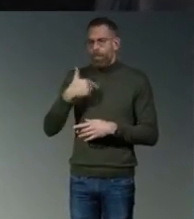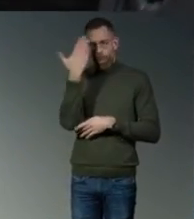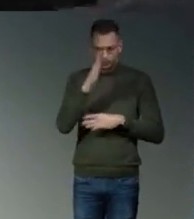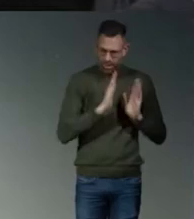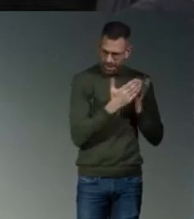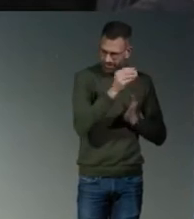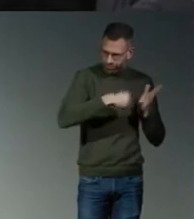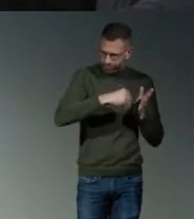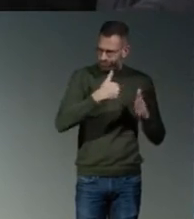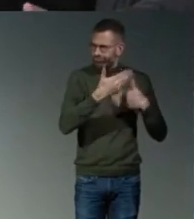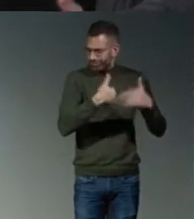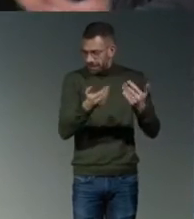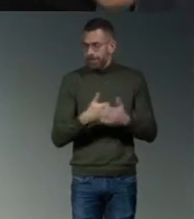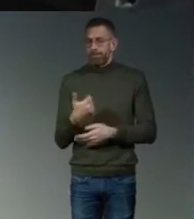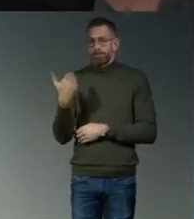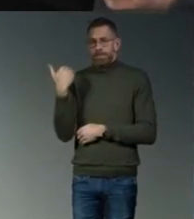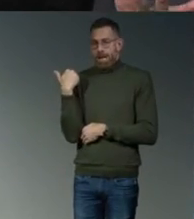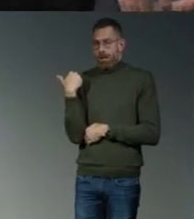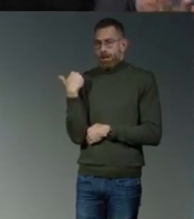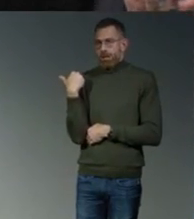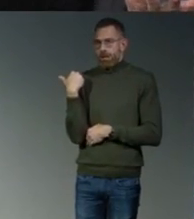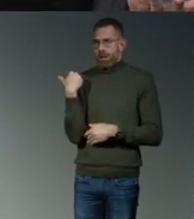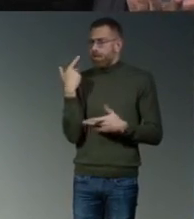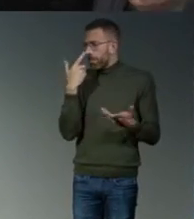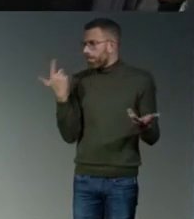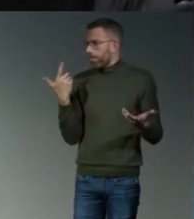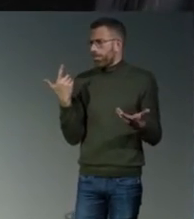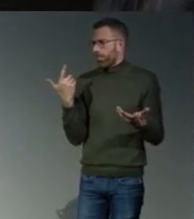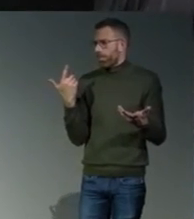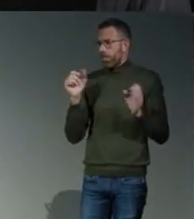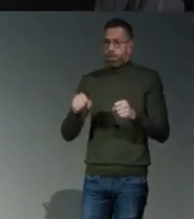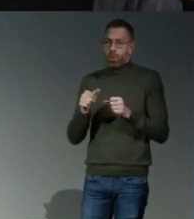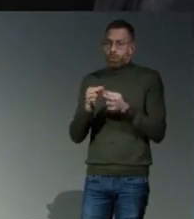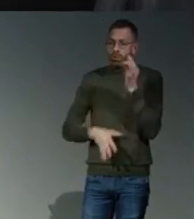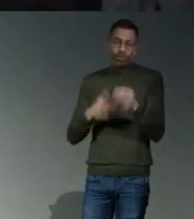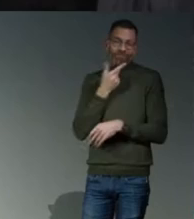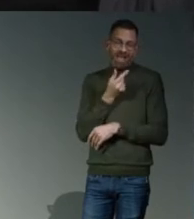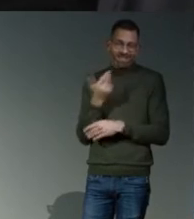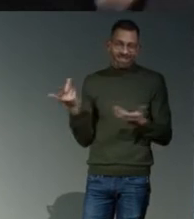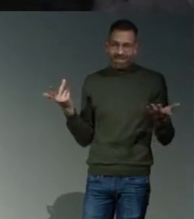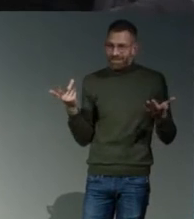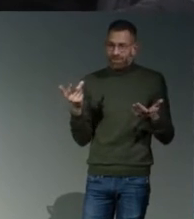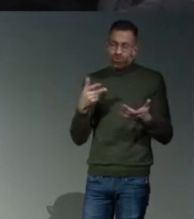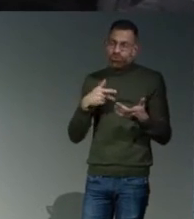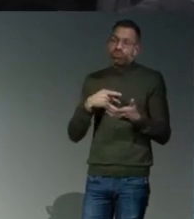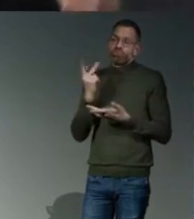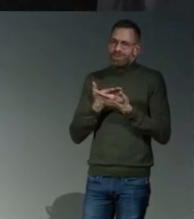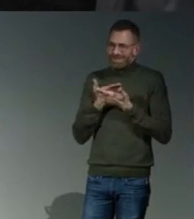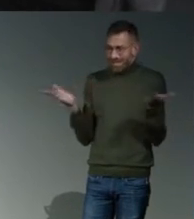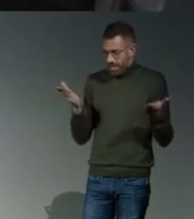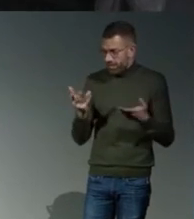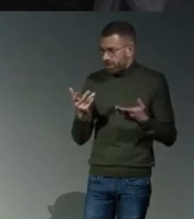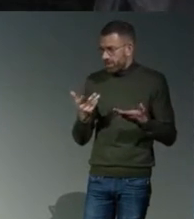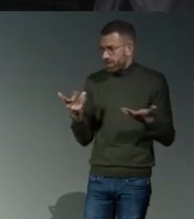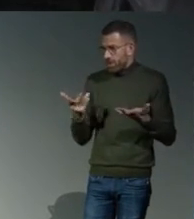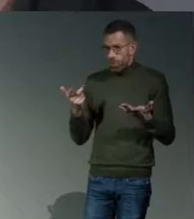enfin, il y a peu de temps, je me suis dit, mais en fait, je vais prendre la solution un peu de facilité, ou en tout cas d'apparente simplicité, qui est